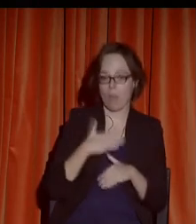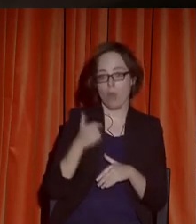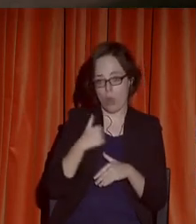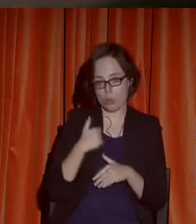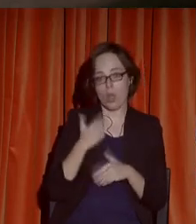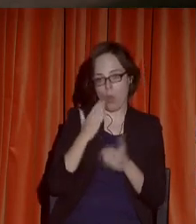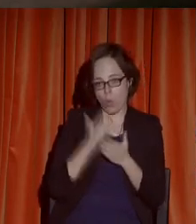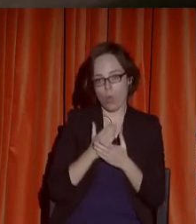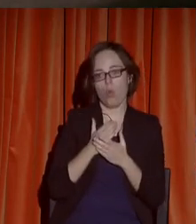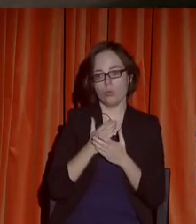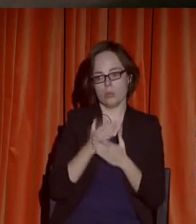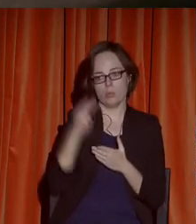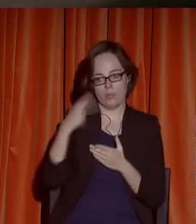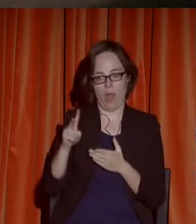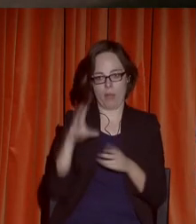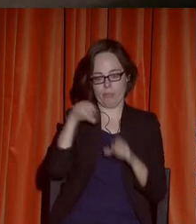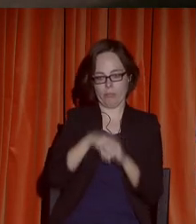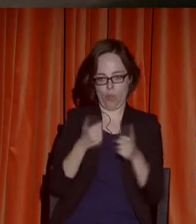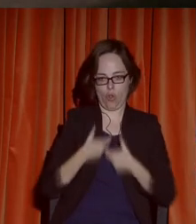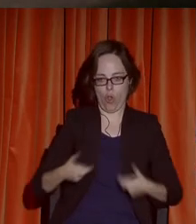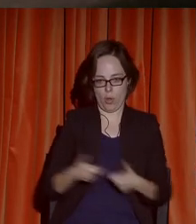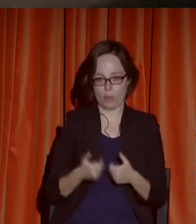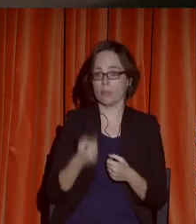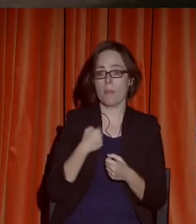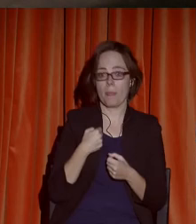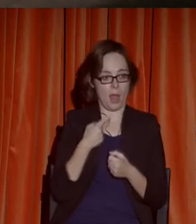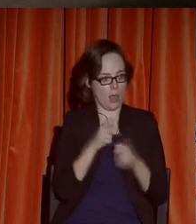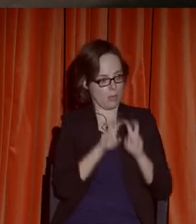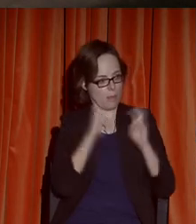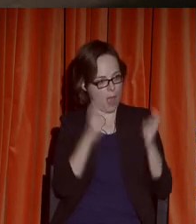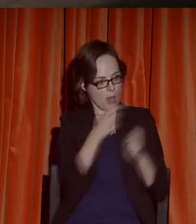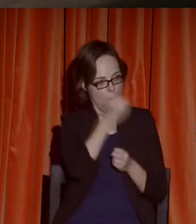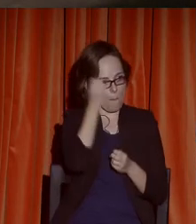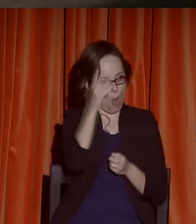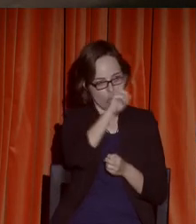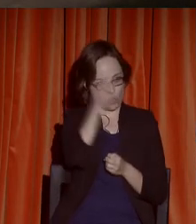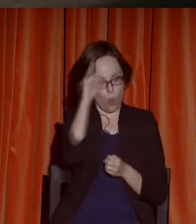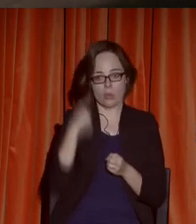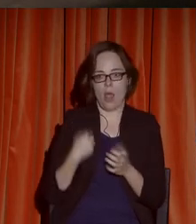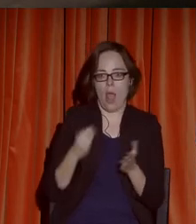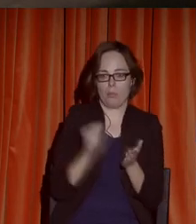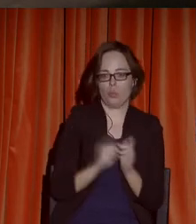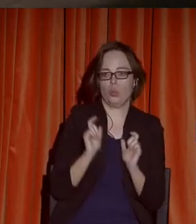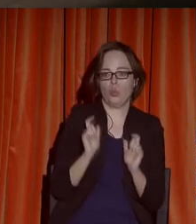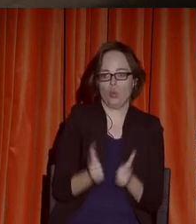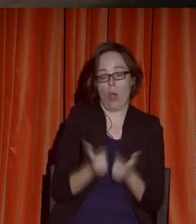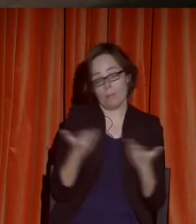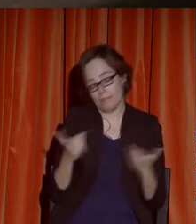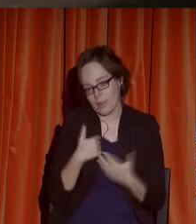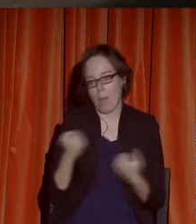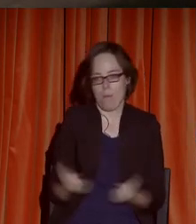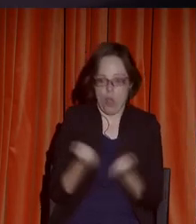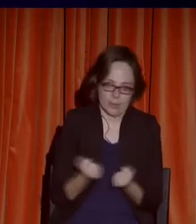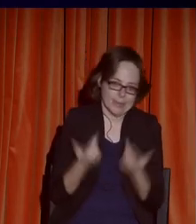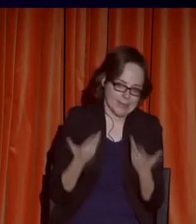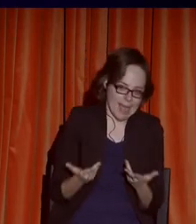w kongresie. Cóż ja mogę dodawać tutaj do panelu z tak mądrymi osobami. Postaram się